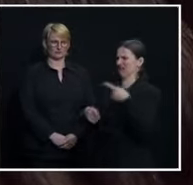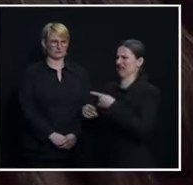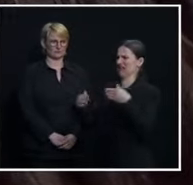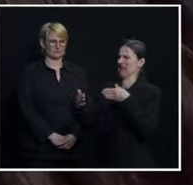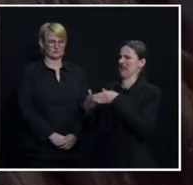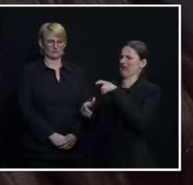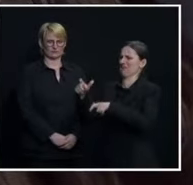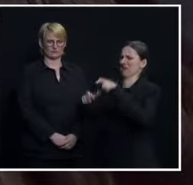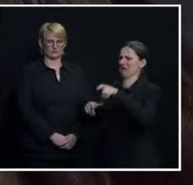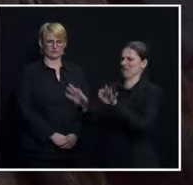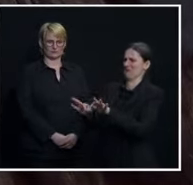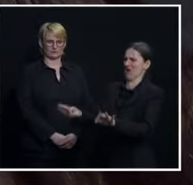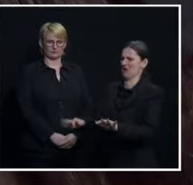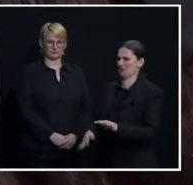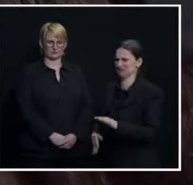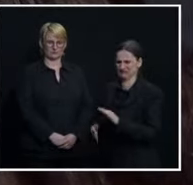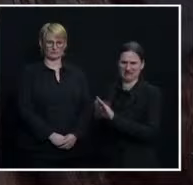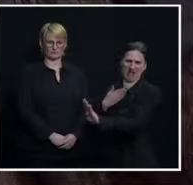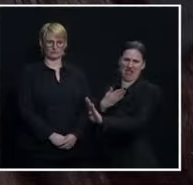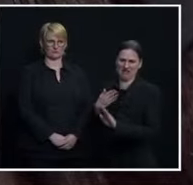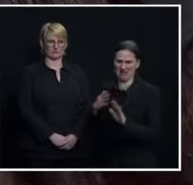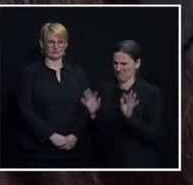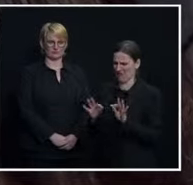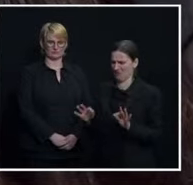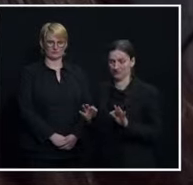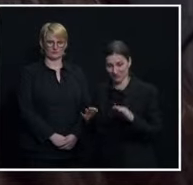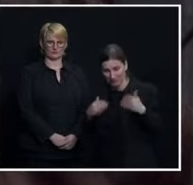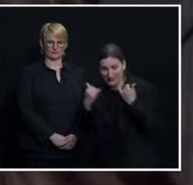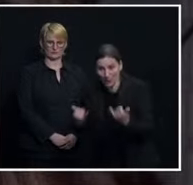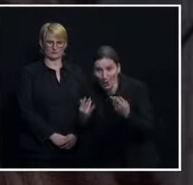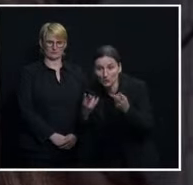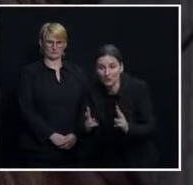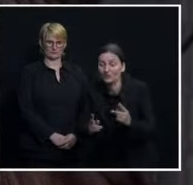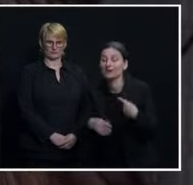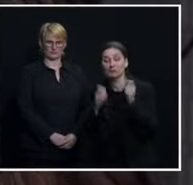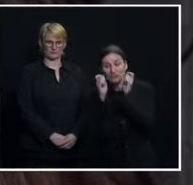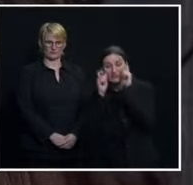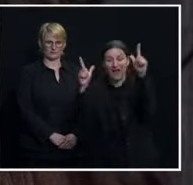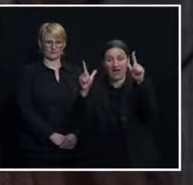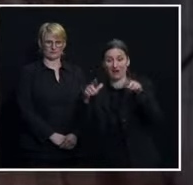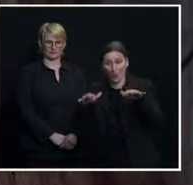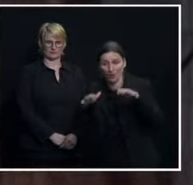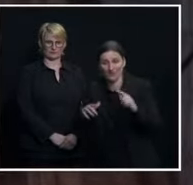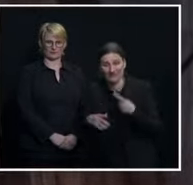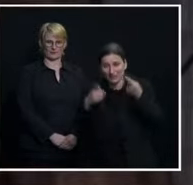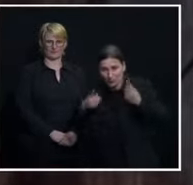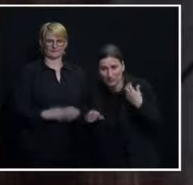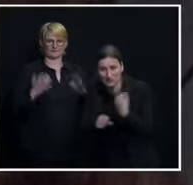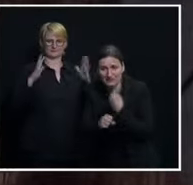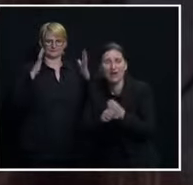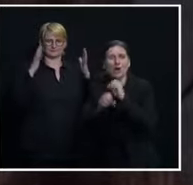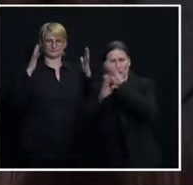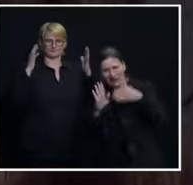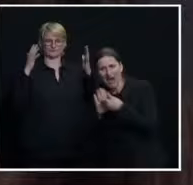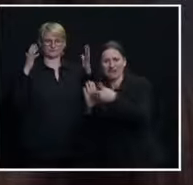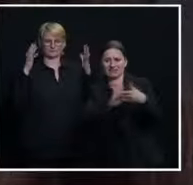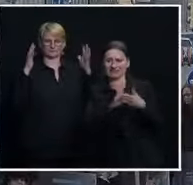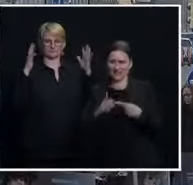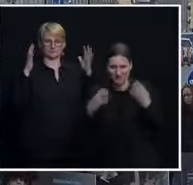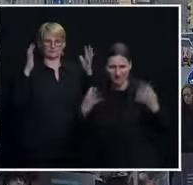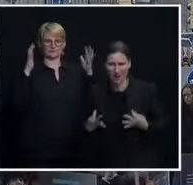sie nicht einbeziehen, sondern ausgrenzen wollen. Und deswegen müssen wir hier heute wachrufen und wachrütteln und das als klares Zeichen nach außen